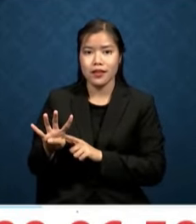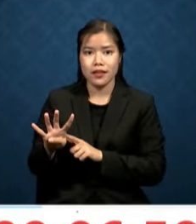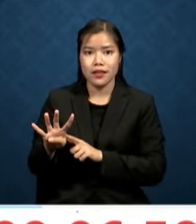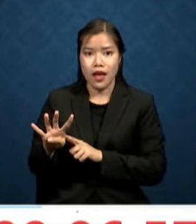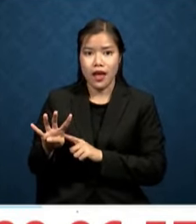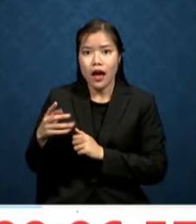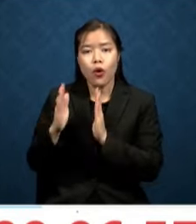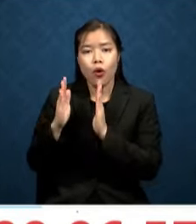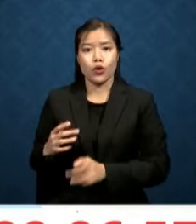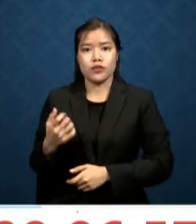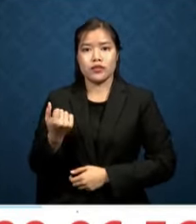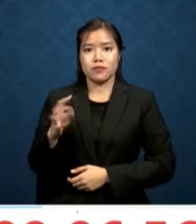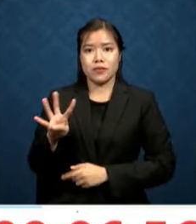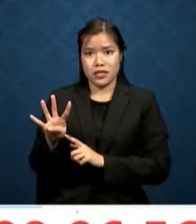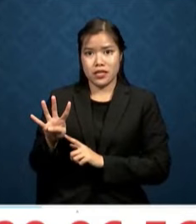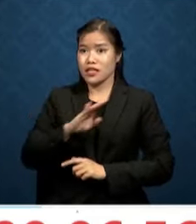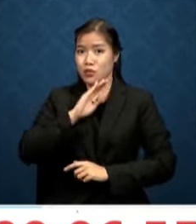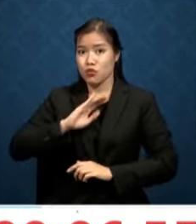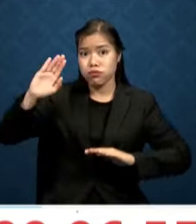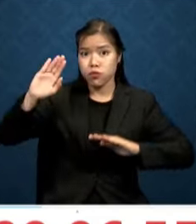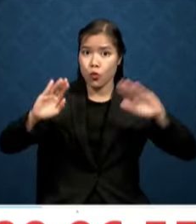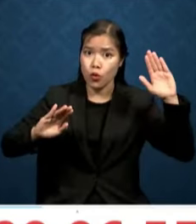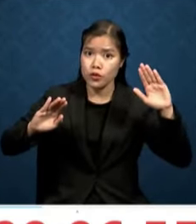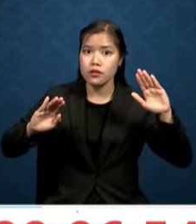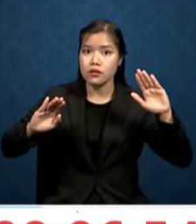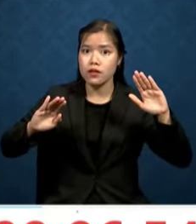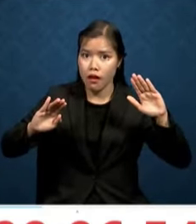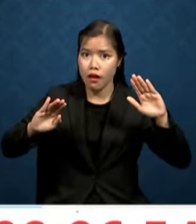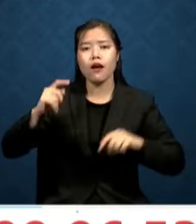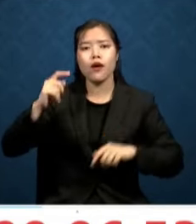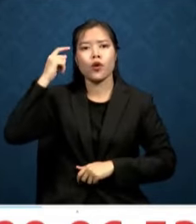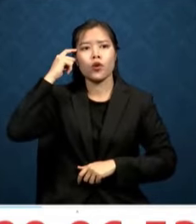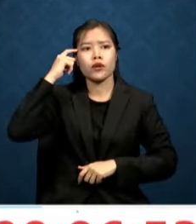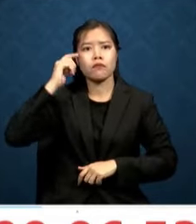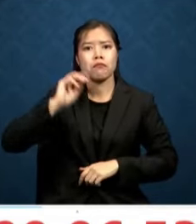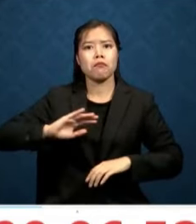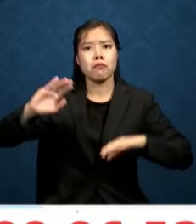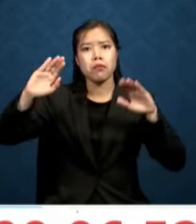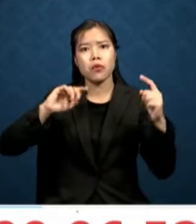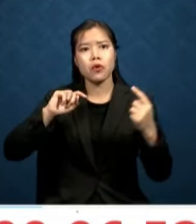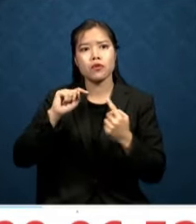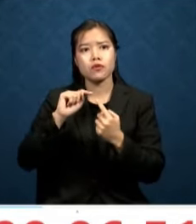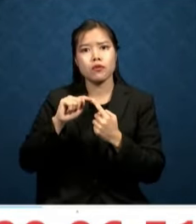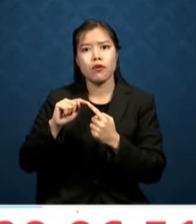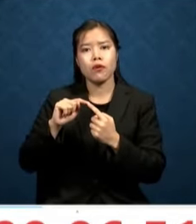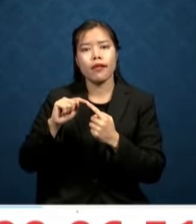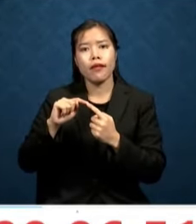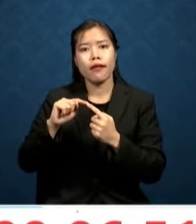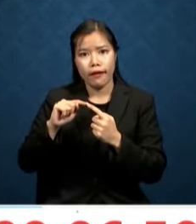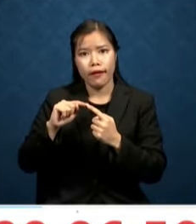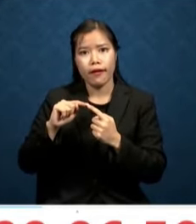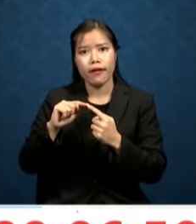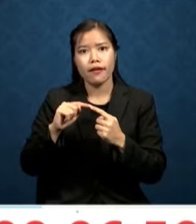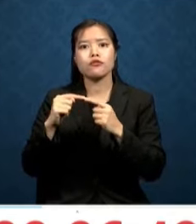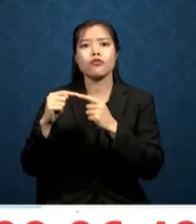การโหวตก็คงจะเป็นไปไม่ได้ที่จะโหวตแล้วก็สามารถที่จะเดินหน้าต่อไ